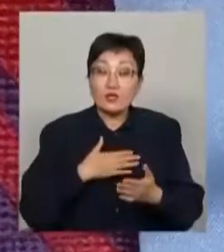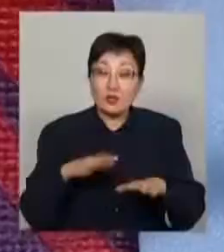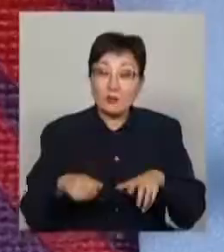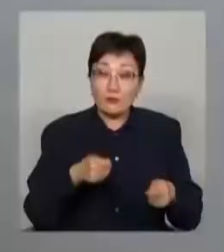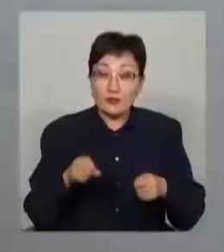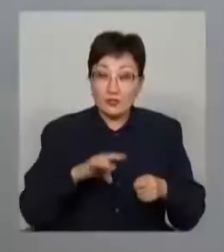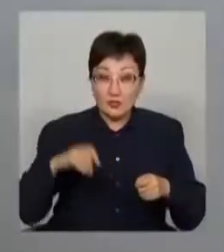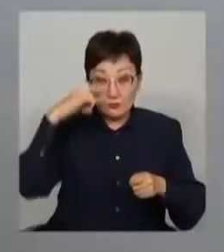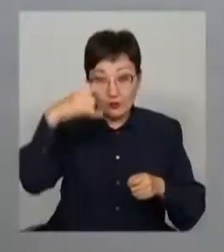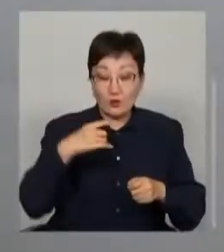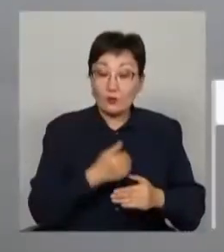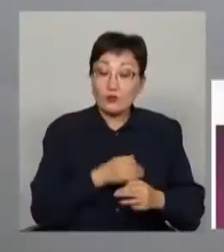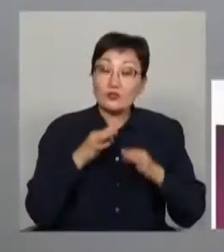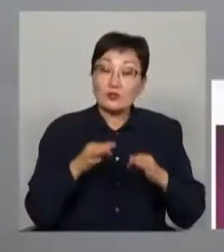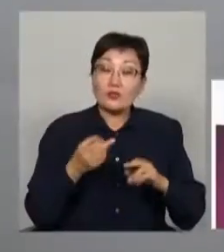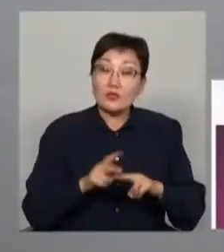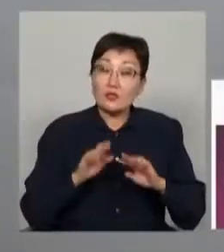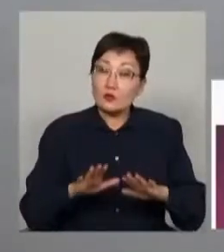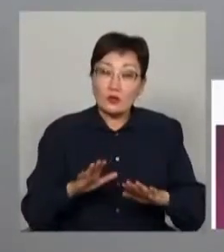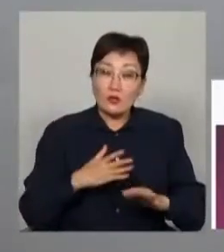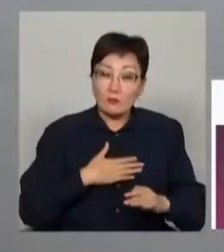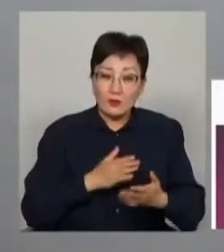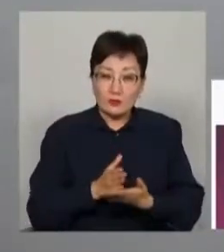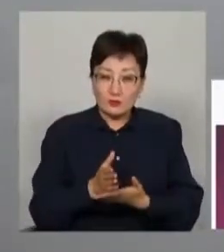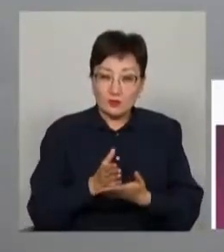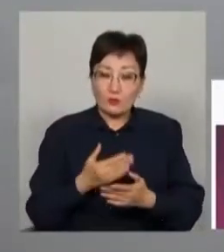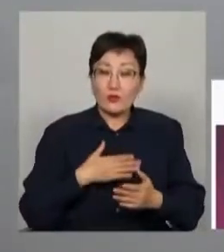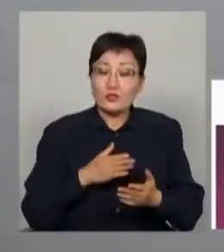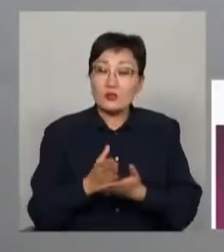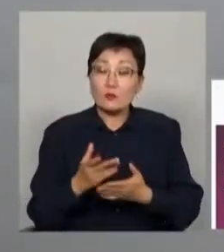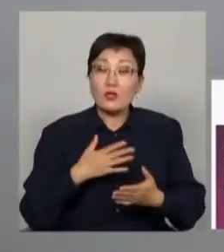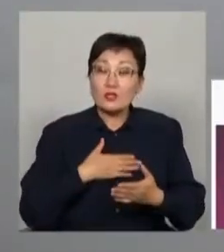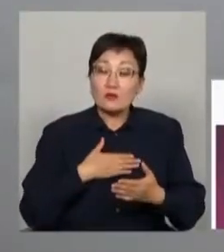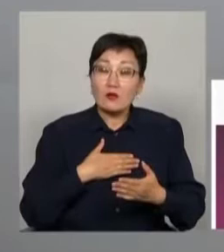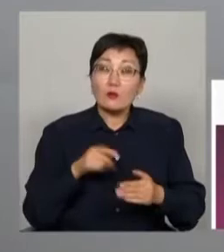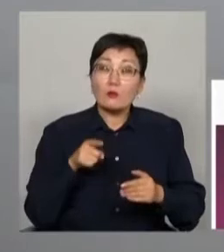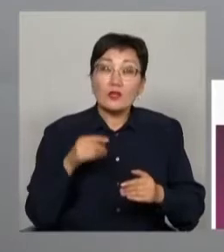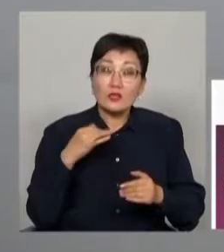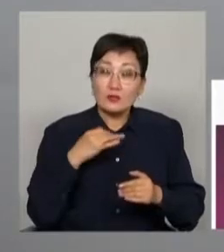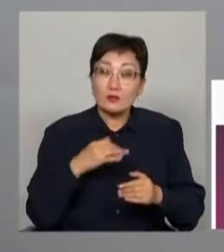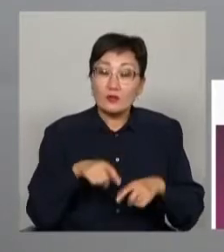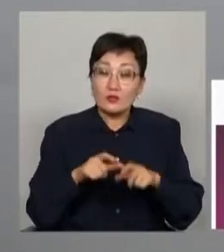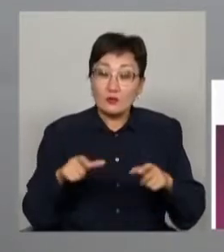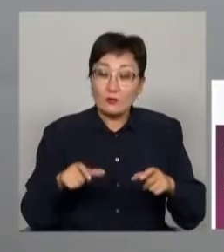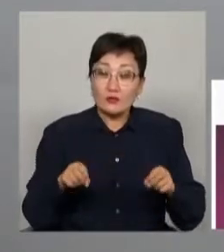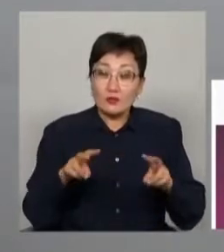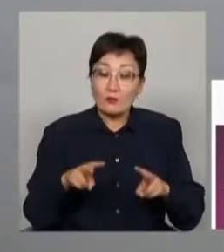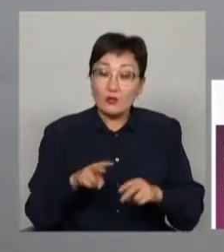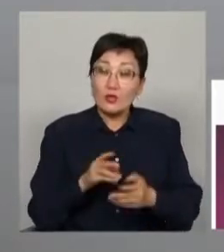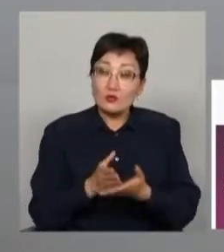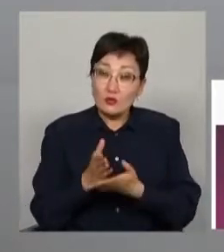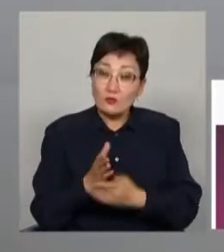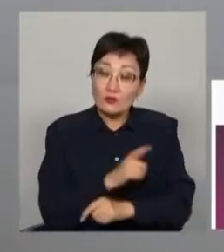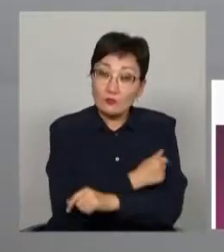Хочу сказать, что это не только моя заслуга, но и заслуга нашего многотысячного коллектива службы скорой медицинской